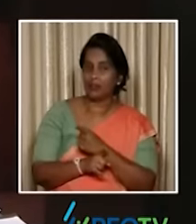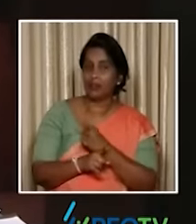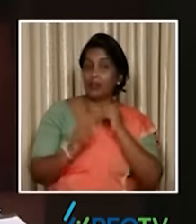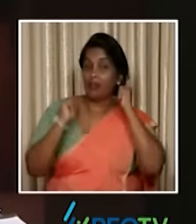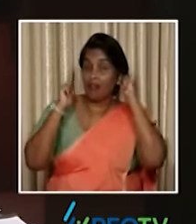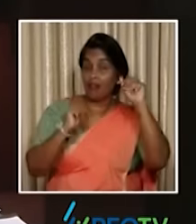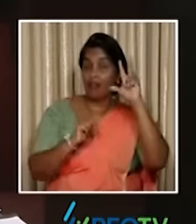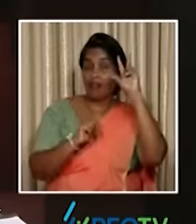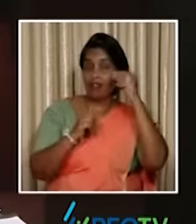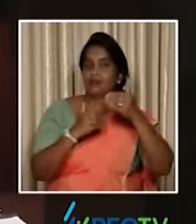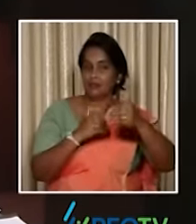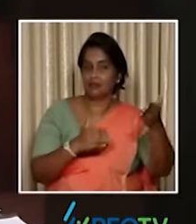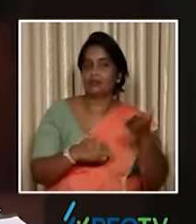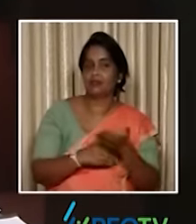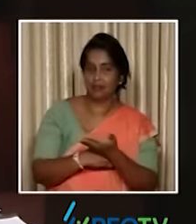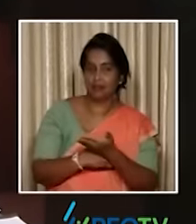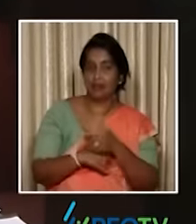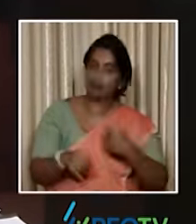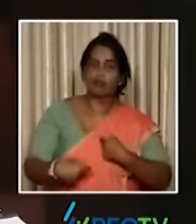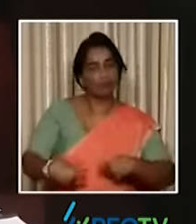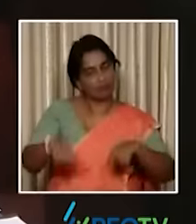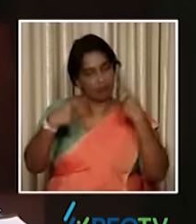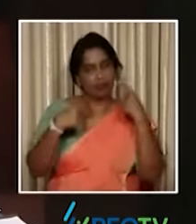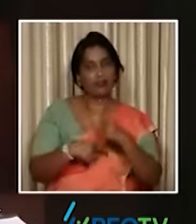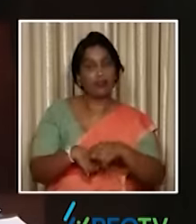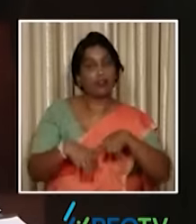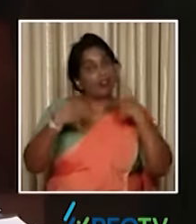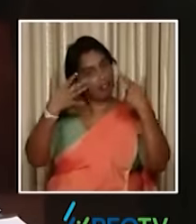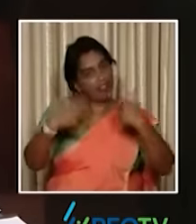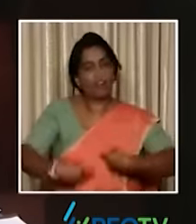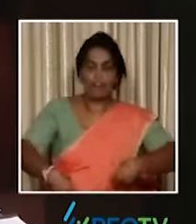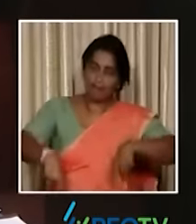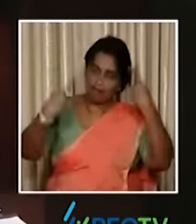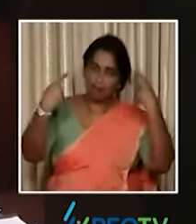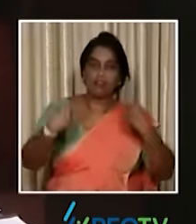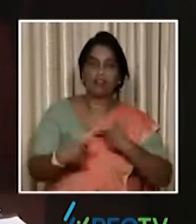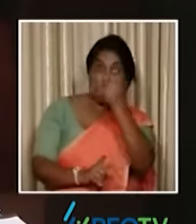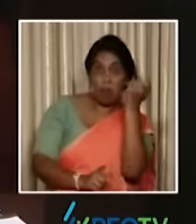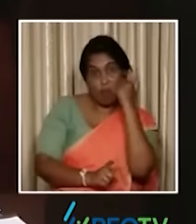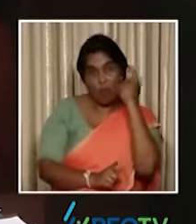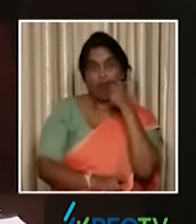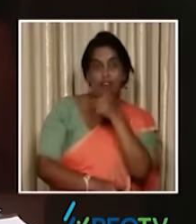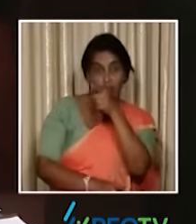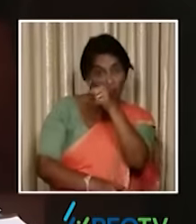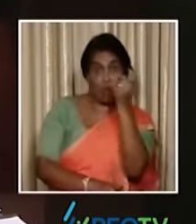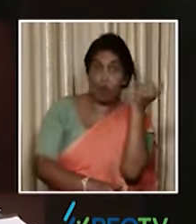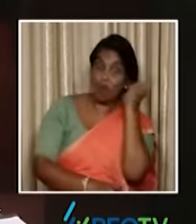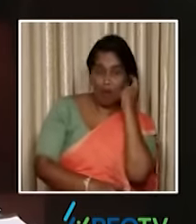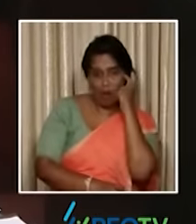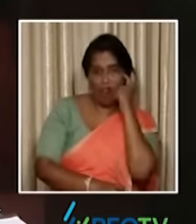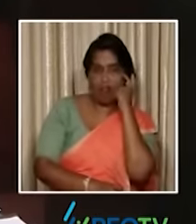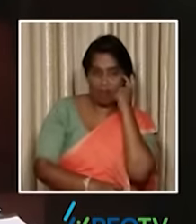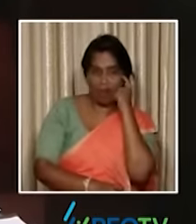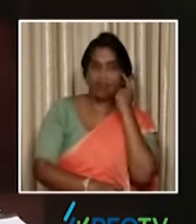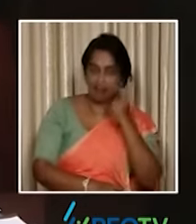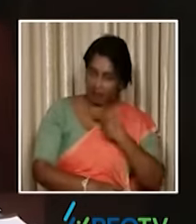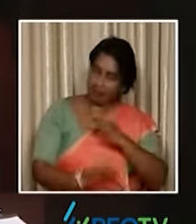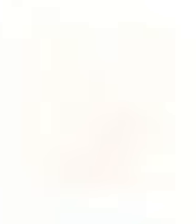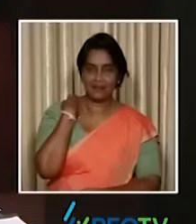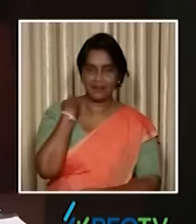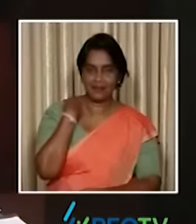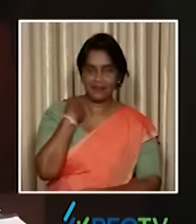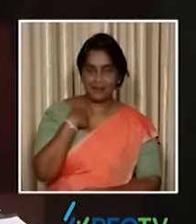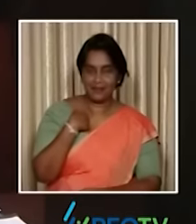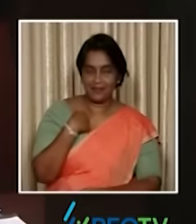සෞභාග්‍ය ඉදිරි දැක්ම කරලා තියෙන්නේ. දැන් කරගත්තනේ දින හතක වාද විවාද කරන ආර්ථික විද්‍යාව ගැන. ඔයන්නේ මහ බලකාරයා. අපි ඒක විවාදයක්